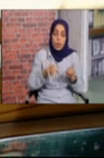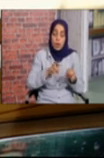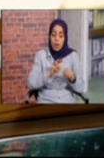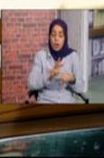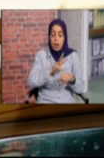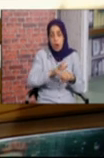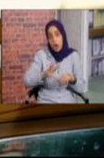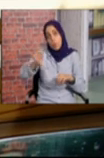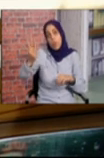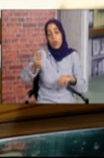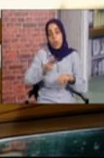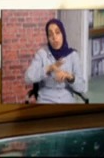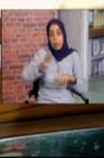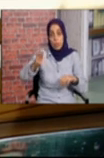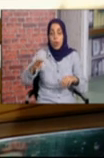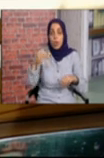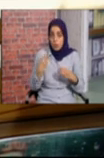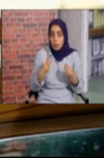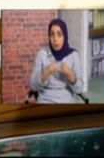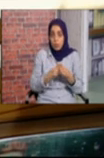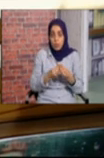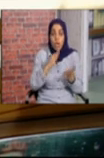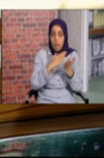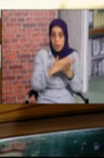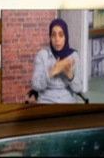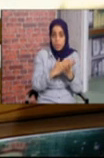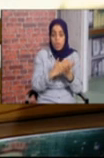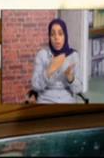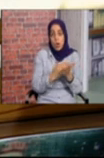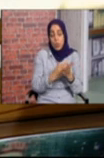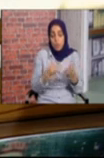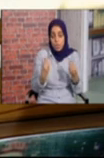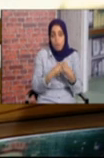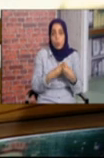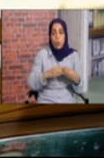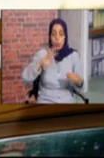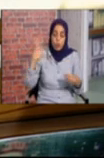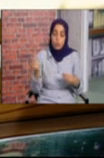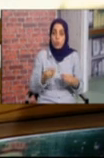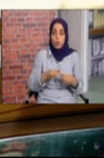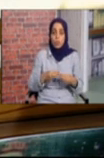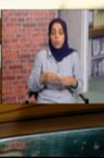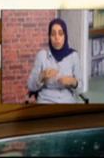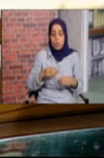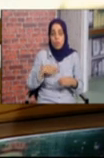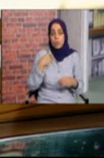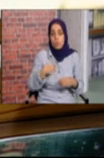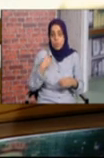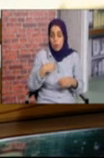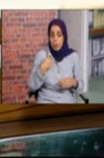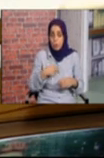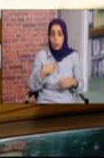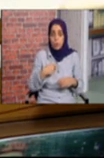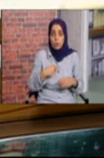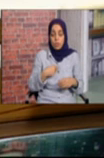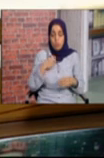مصر فند.org يقدر من خلال الكريدت كارد والديبت كارد ان هو يساهم معانا في كل مشروعات الصندوق. استاذ محمد مختار المتحدث